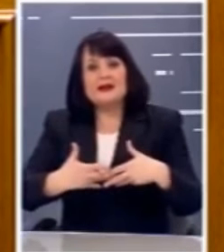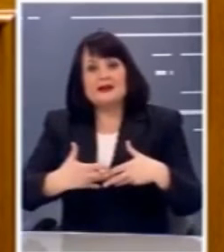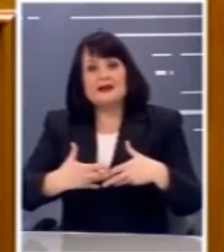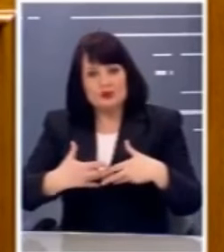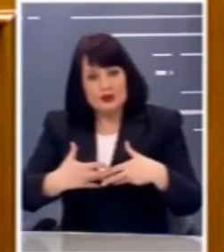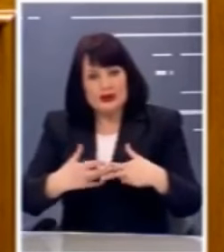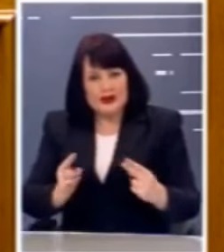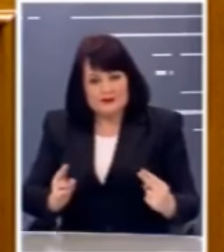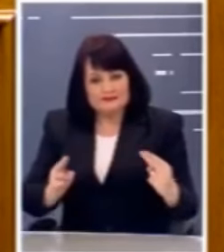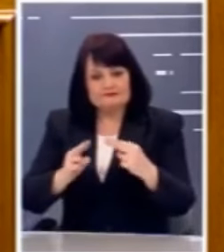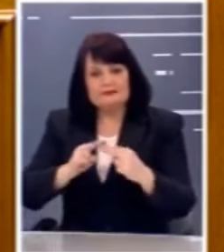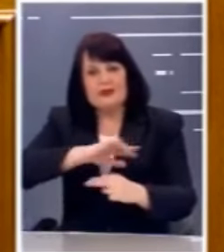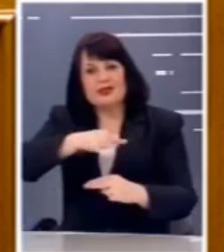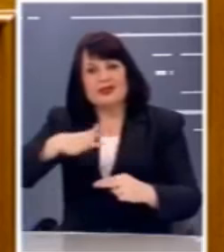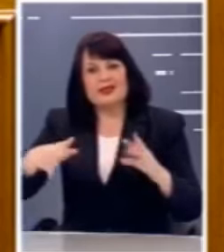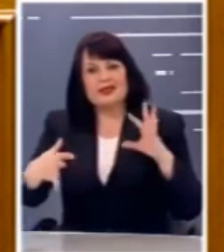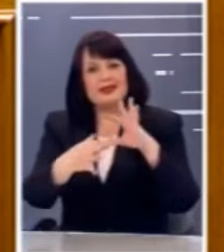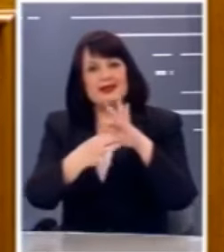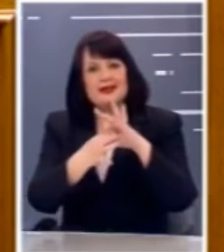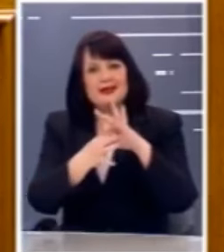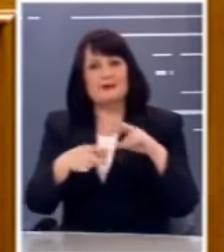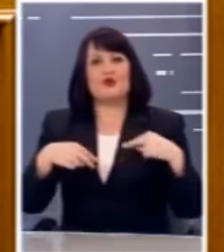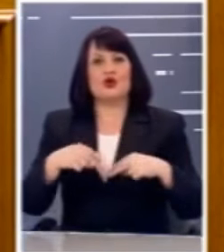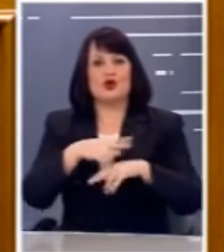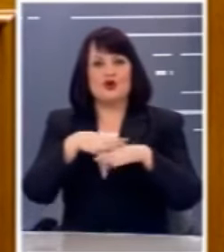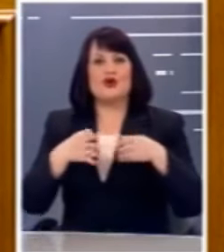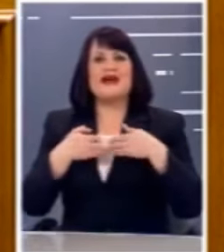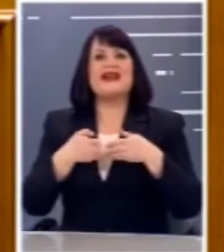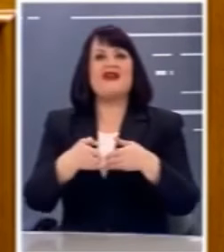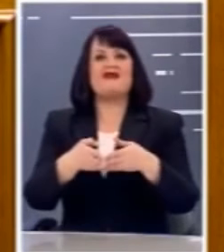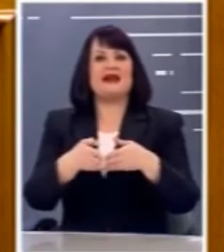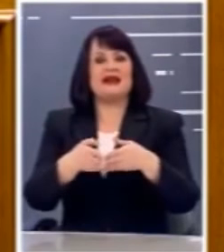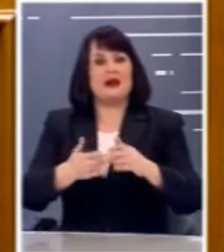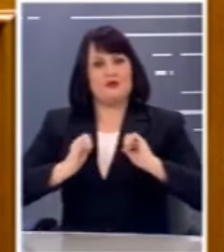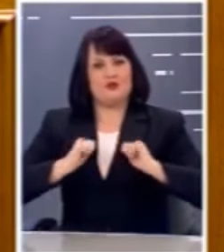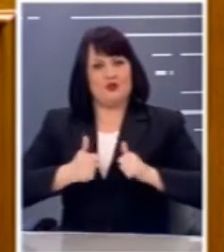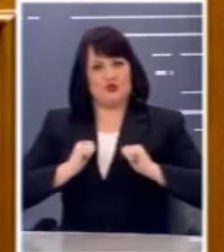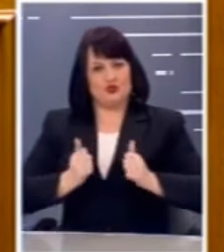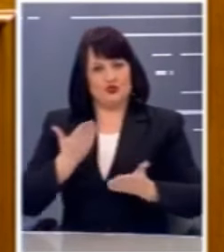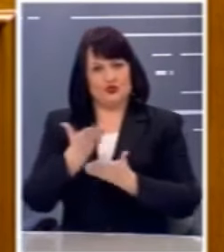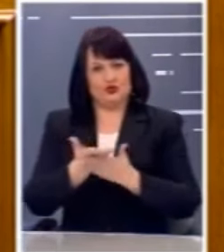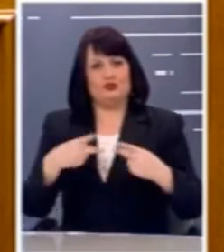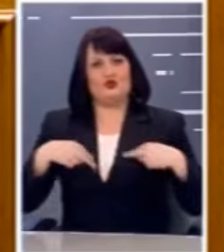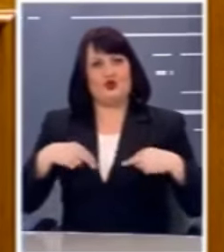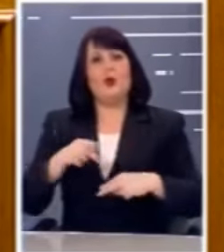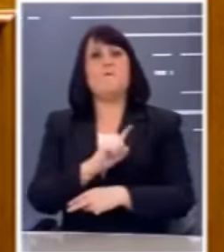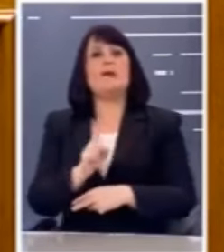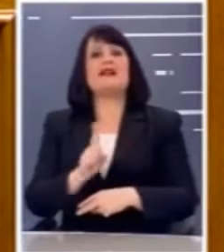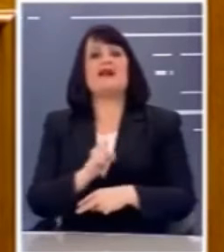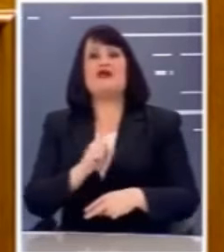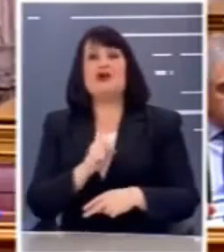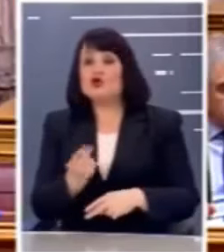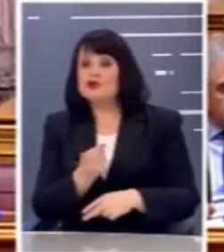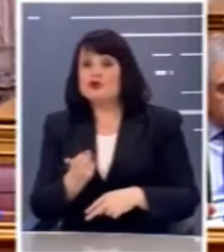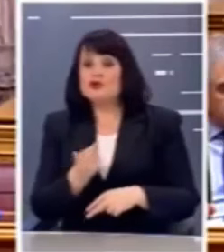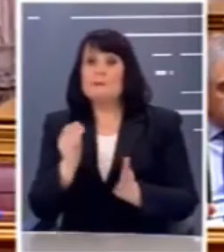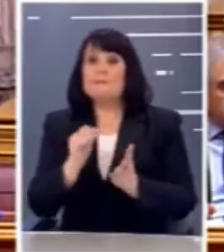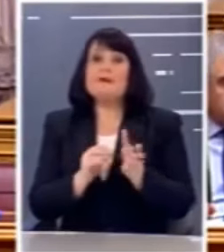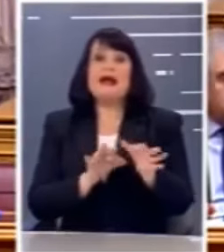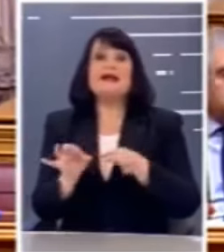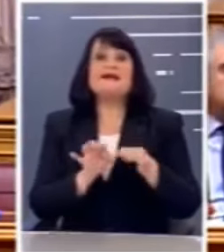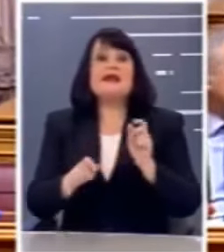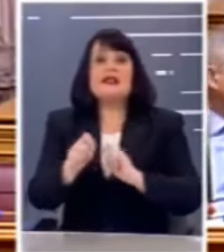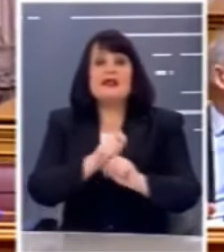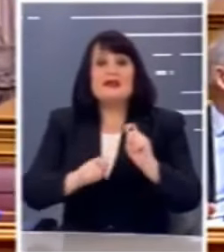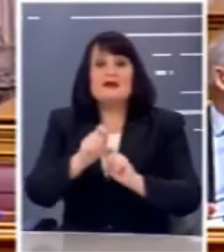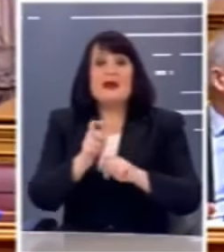νησιά μας, ενώ με πρωτοβουλία του Υπουργείου Ναυτιλίας και Νησιωτικής Πολιτικής και του Υπουργείου Υποδομών και Μεταφορών ανασχεδιάζεται ο